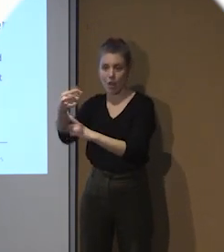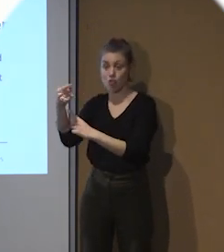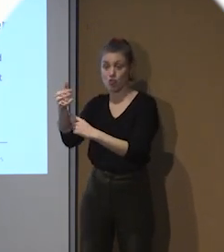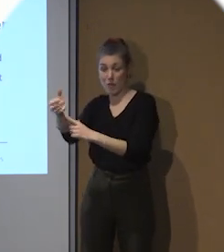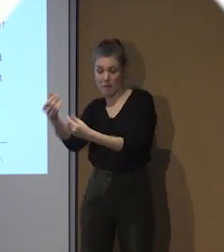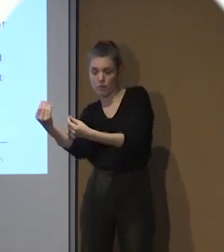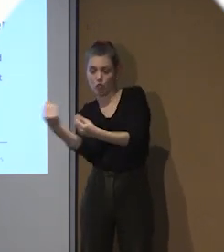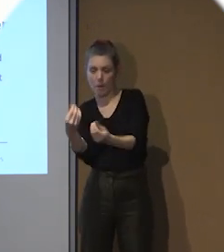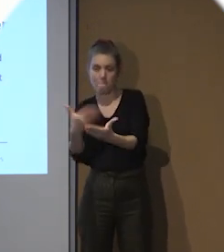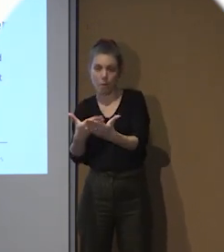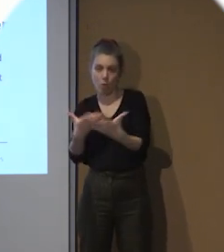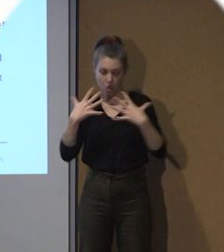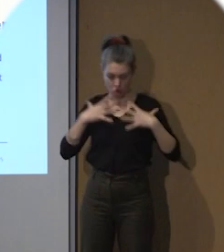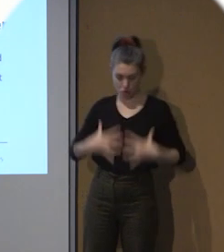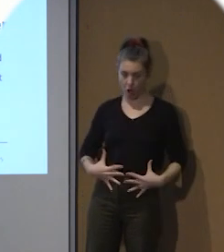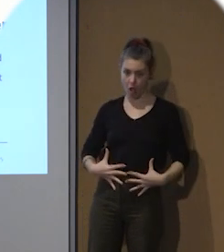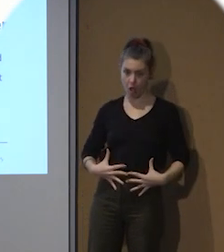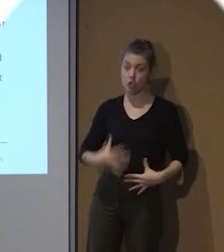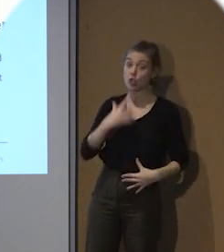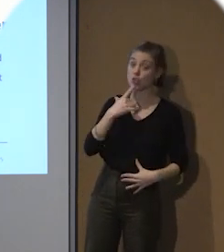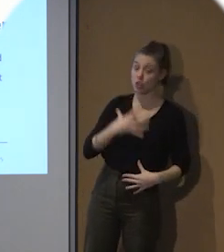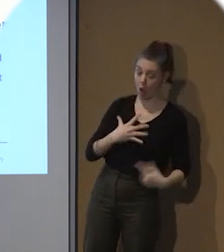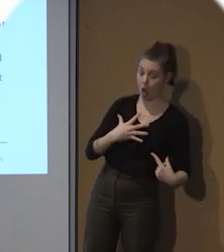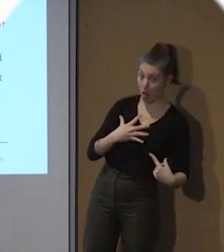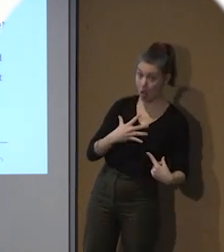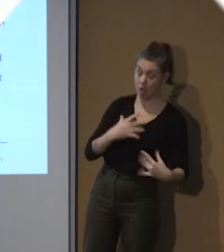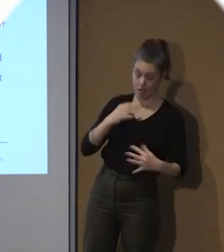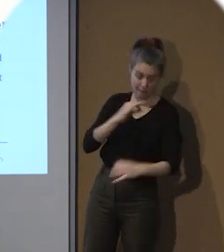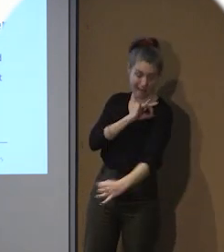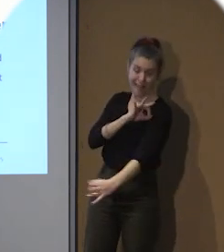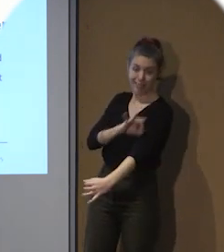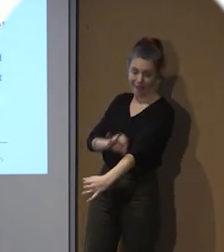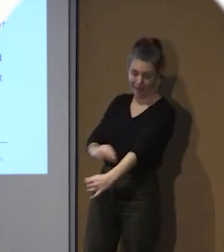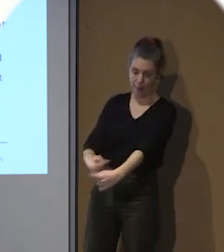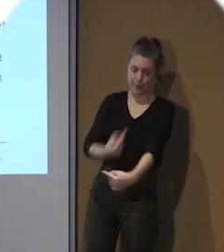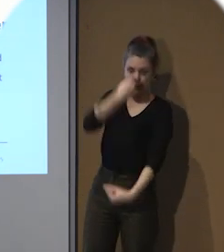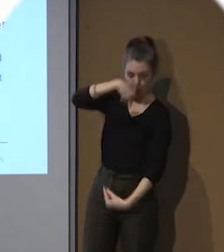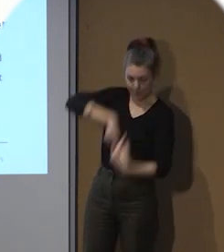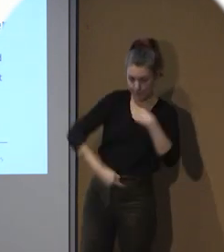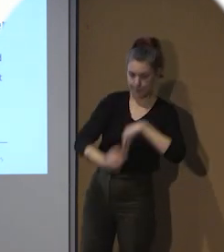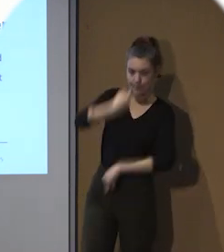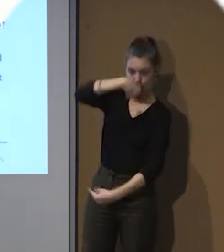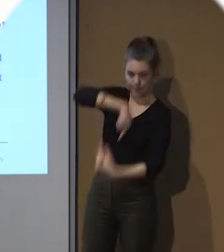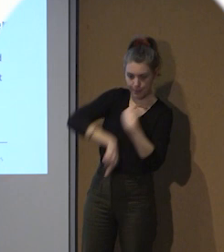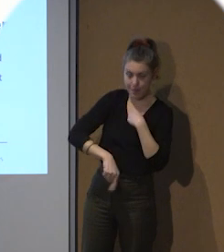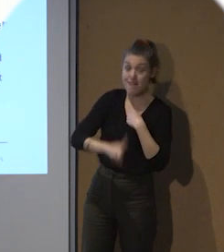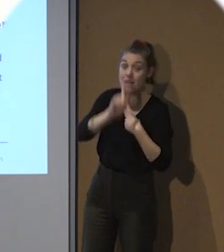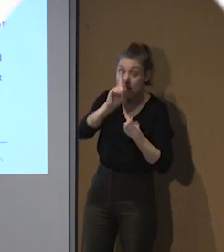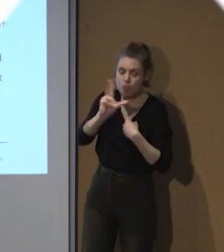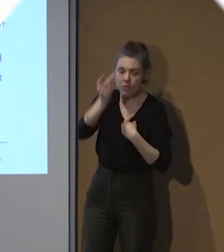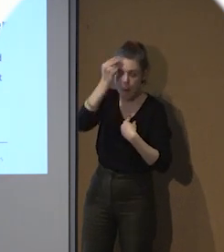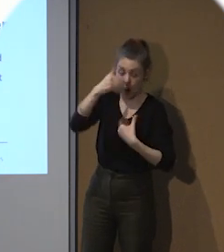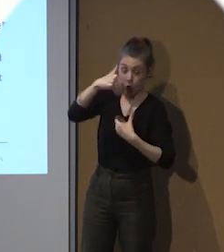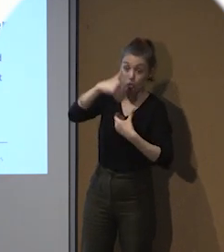artères contiennent du sang et que c'est bien le sang qui va arriver aux organes, le sang oxygéné. Il